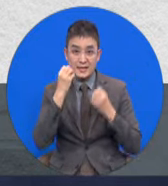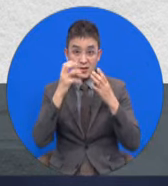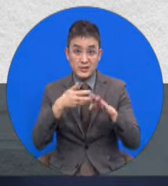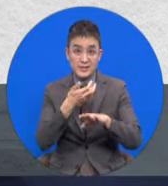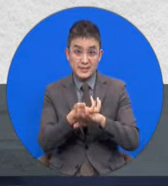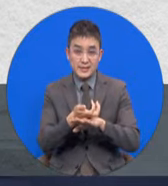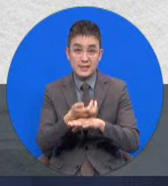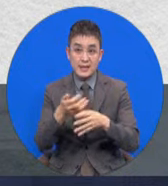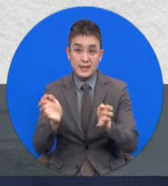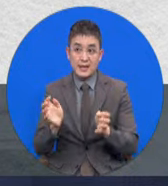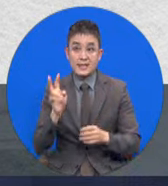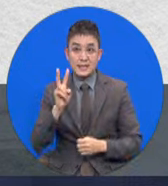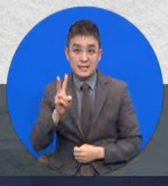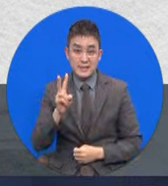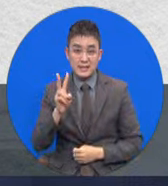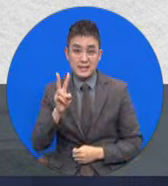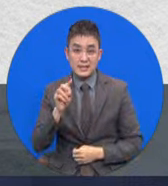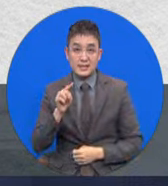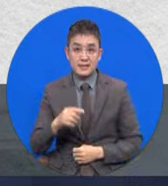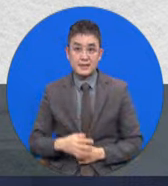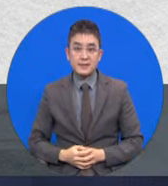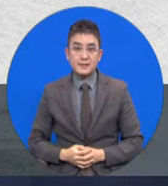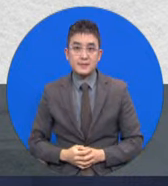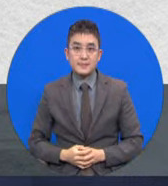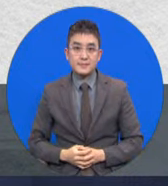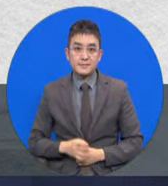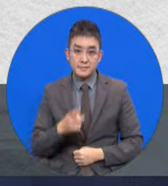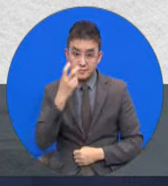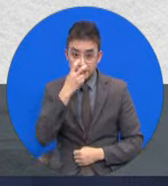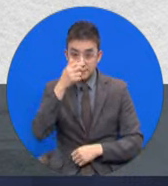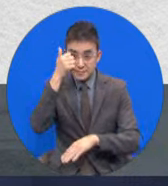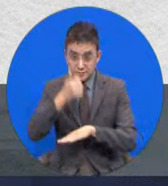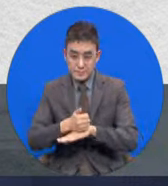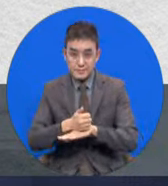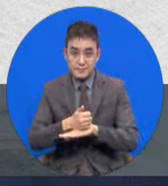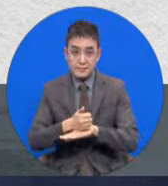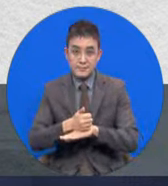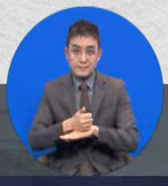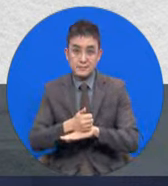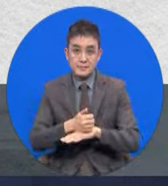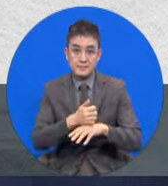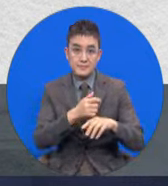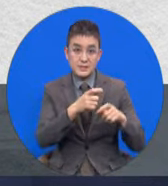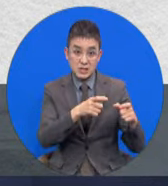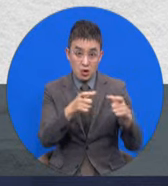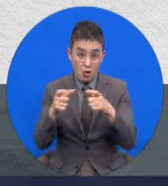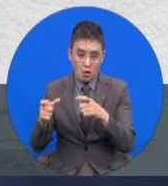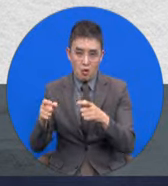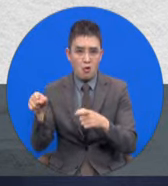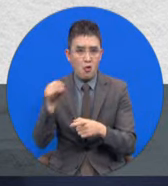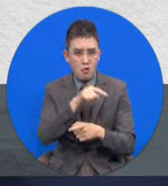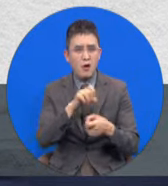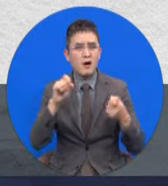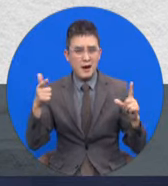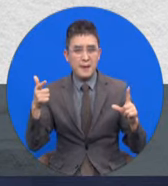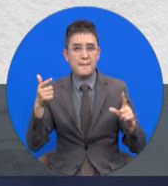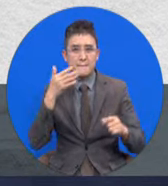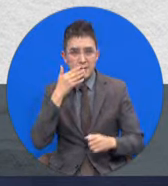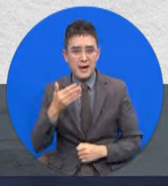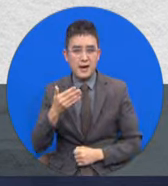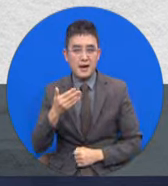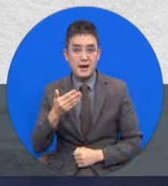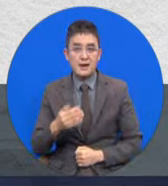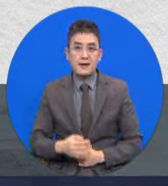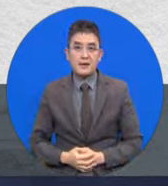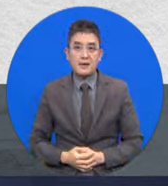강세를 보이고 있는 지역이긴 한데 물론 이 여론조사와 각 지역구별 여론조사는 또 다를 수 있죠. 예. 그런데 이제